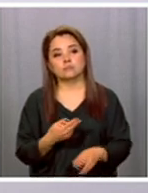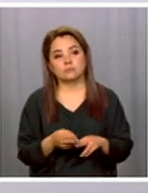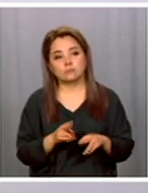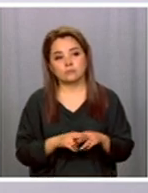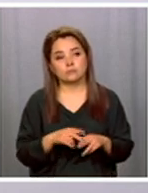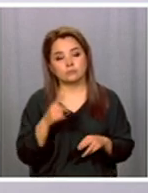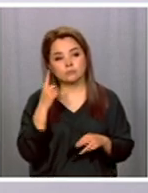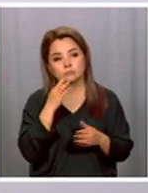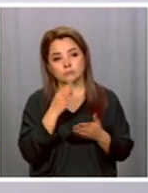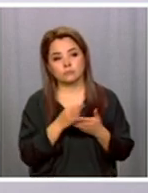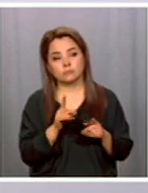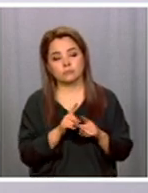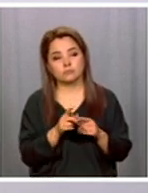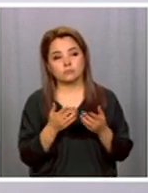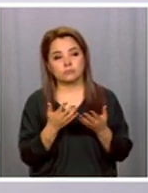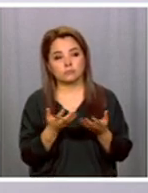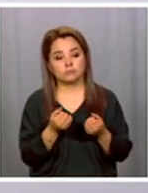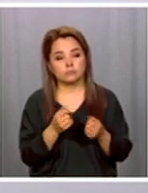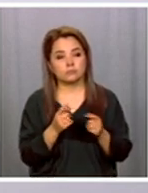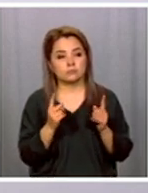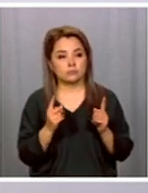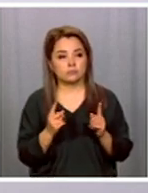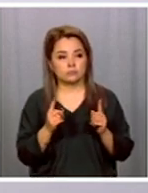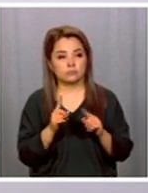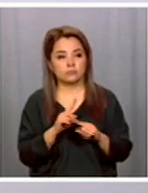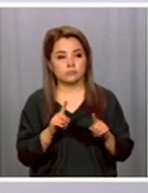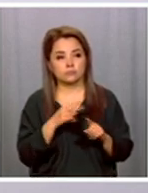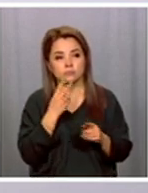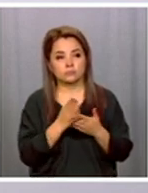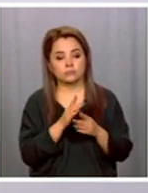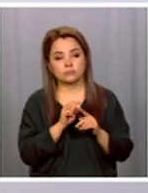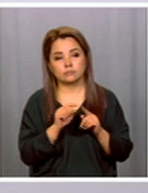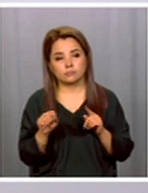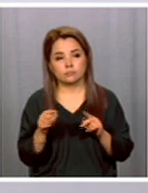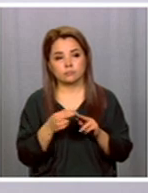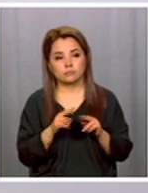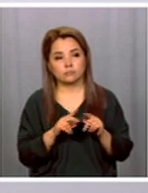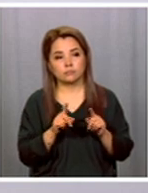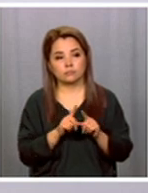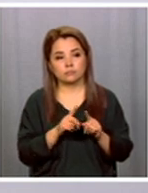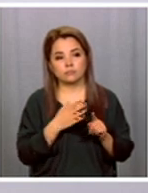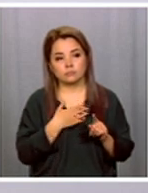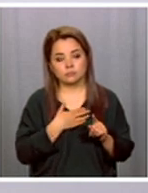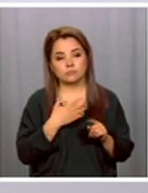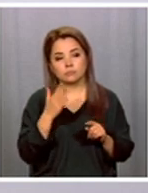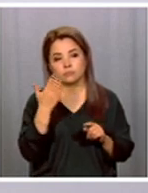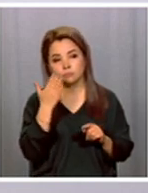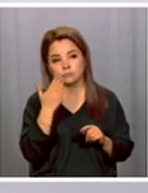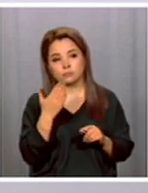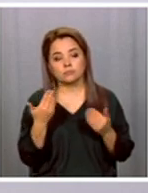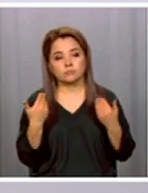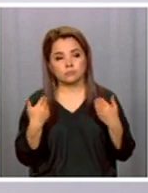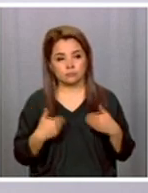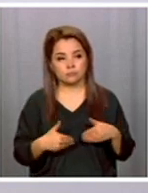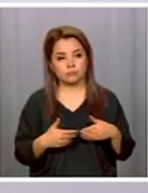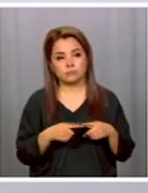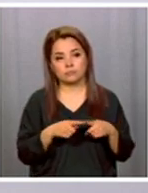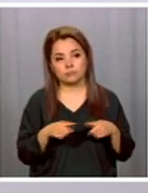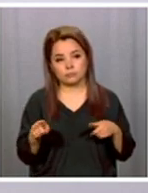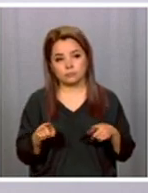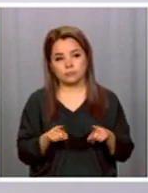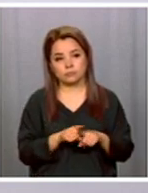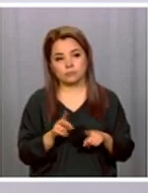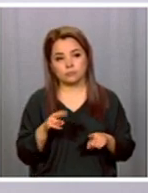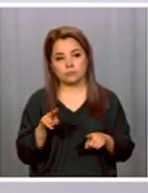сайнадан алынған кескінің ерекшеліктеріне назар аудармастан бұрын біз мына айна және денеге дейін араға шықтықты біз Д